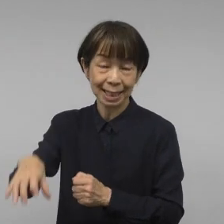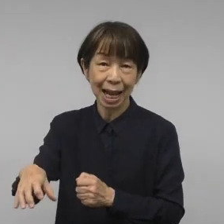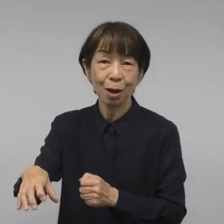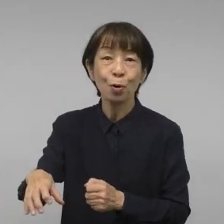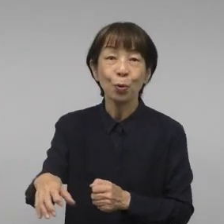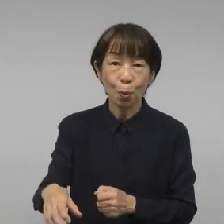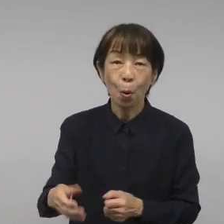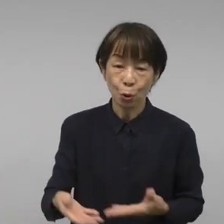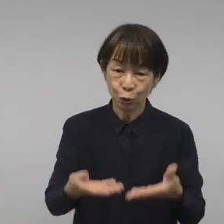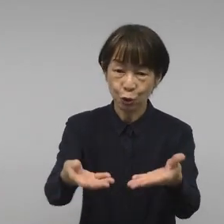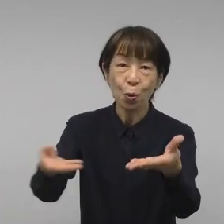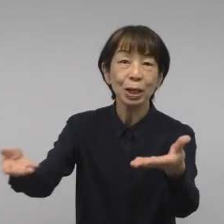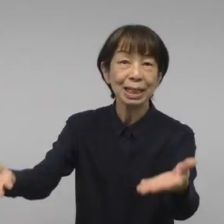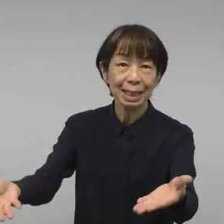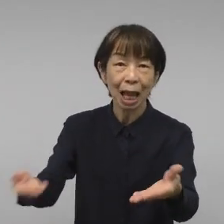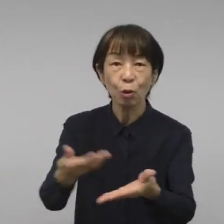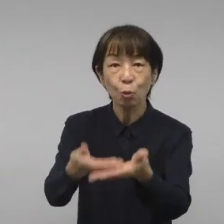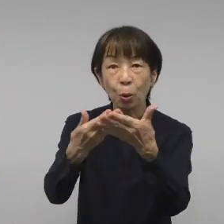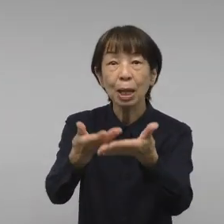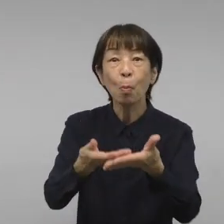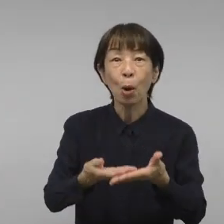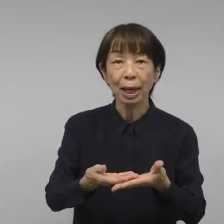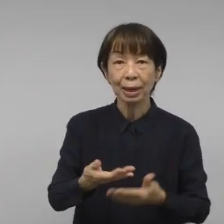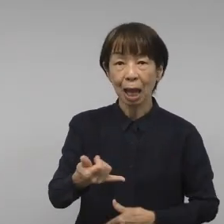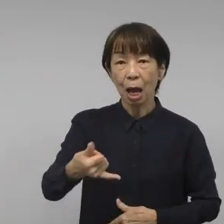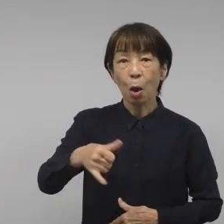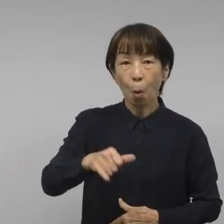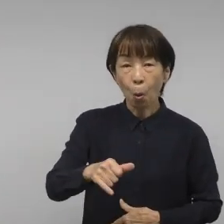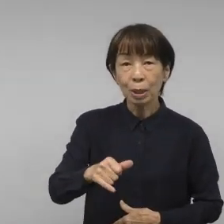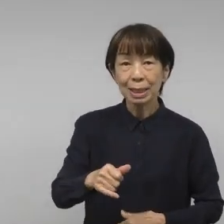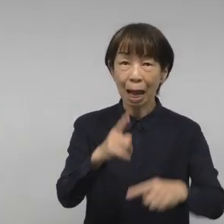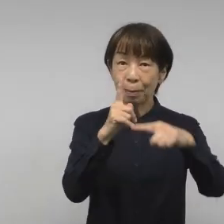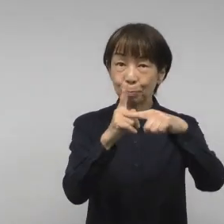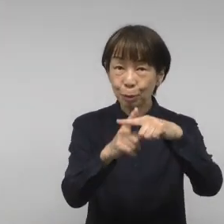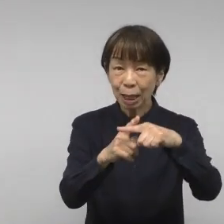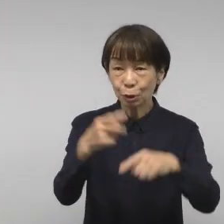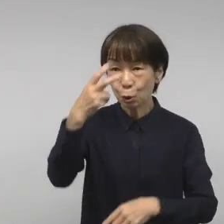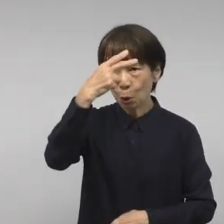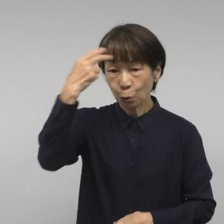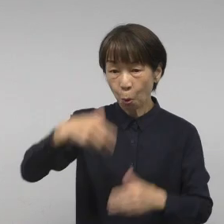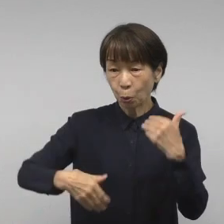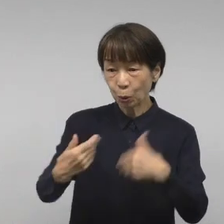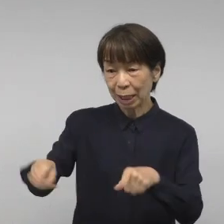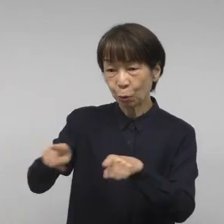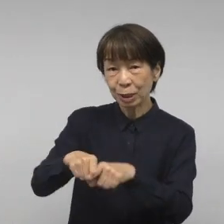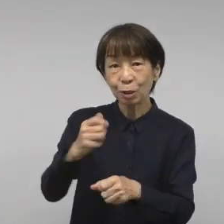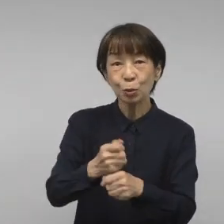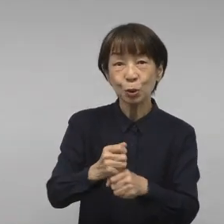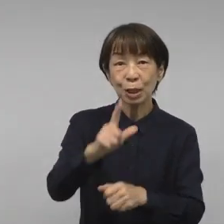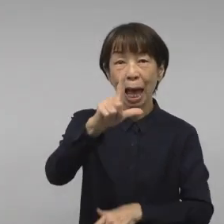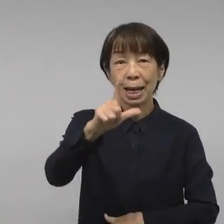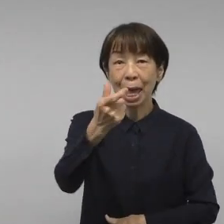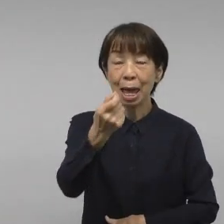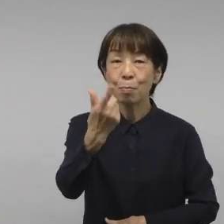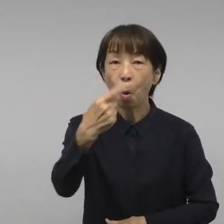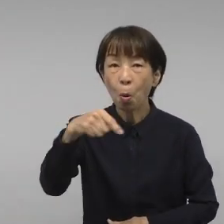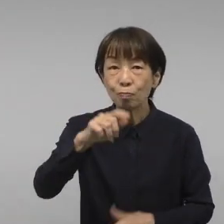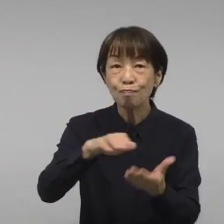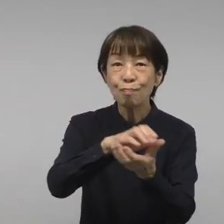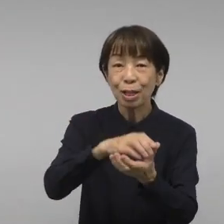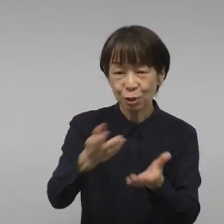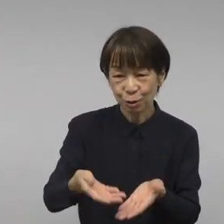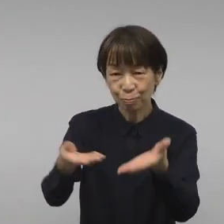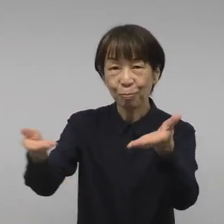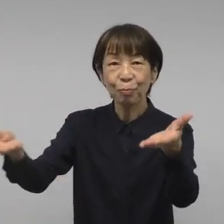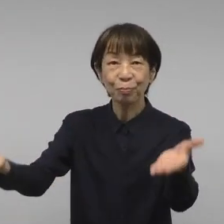。お茶に加えて、こちらで高校生とコラボして作ったレモンまんじゅう等も提供させてもらって